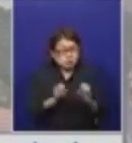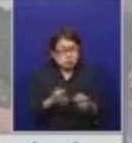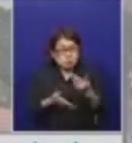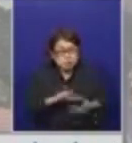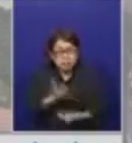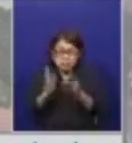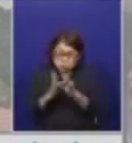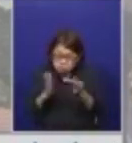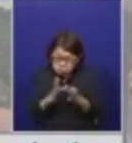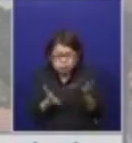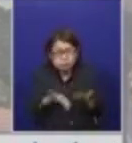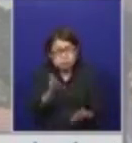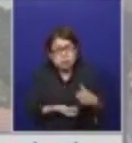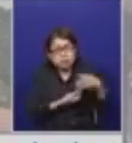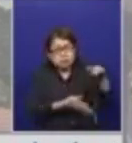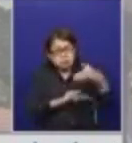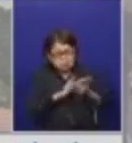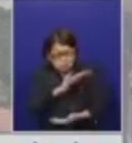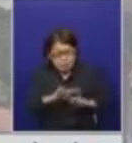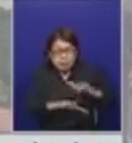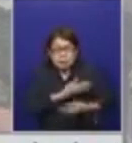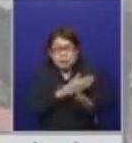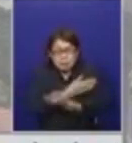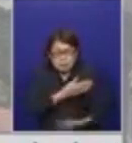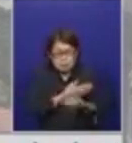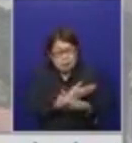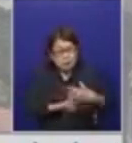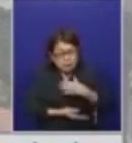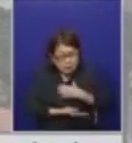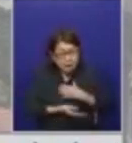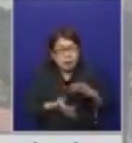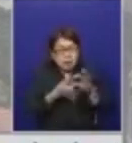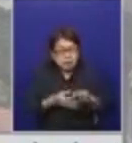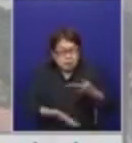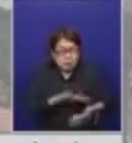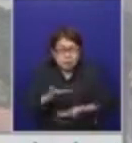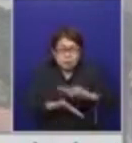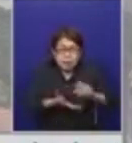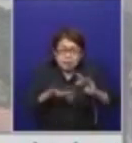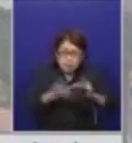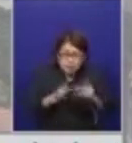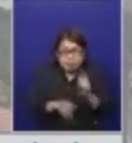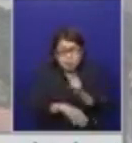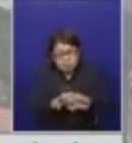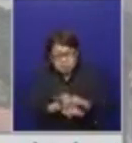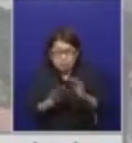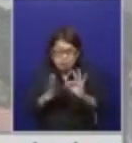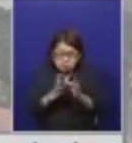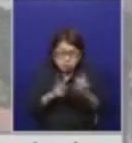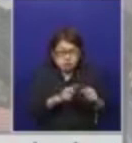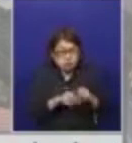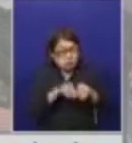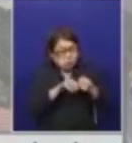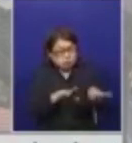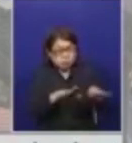ทศผมอยากให้เน้นออนไลน์ไปที่ต่างประเทศนะครับเพื่อไม่ให้เกิดการแข่งขันในตลาดออนไลน์ของประเทศ